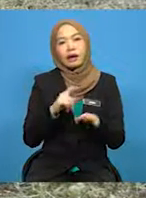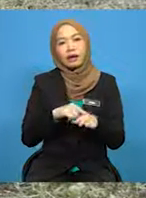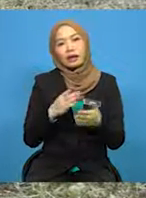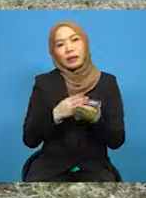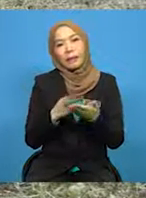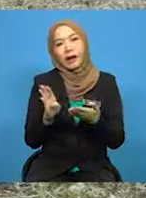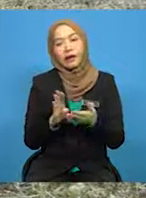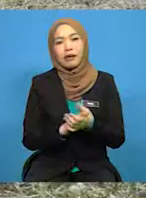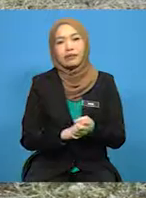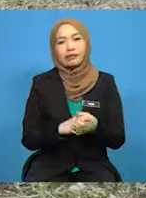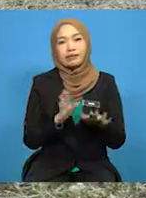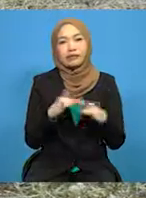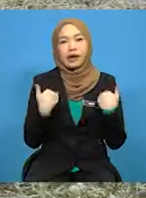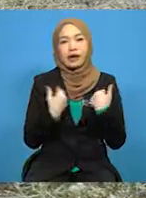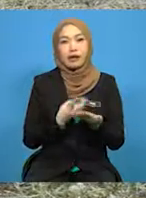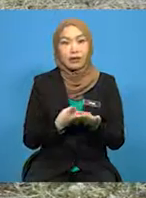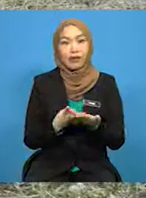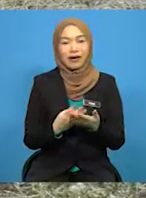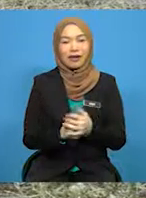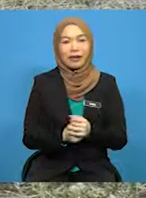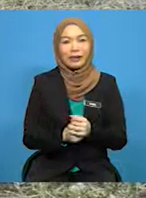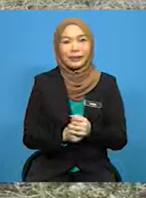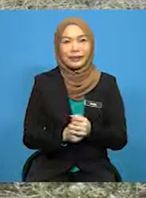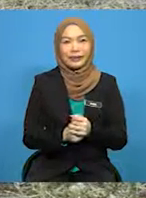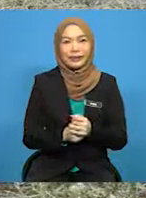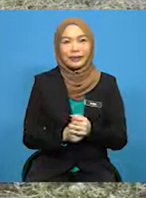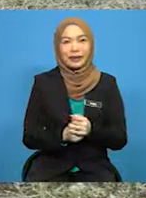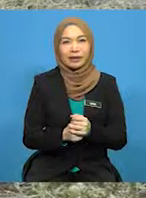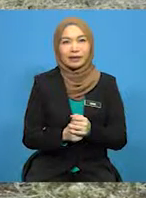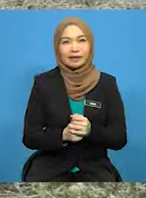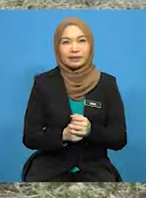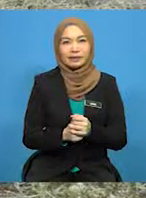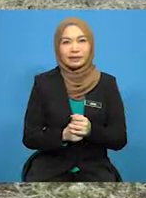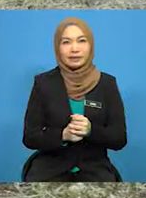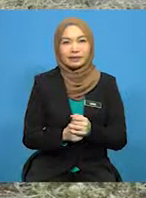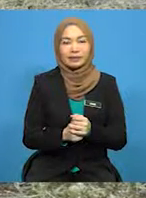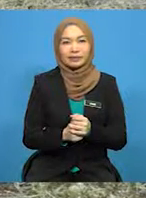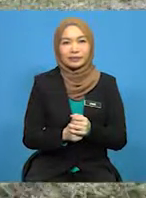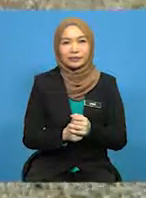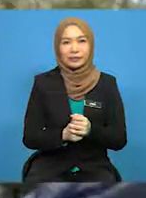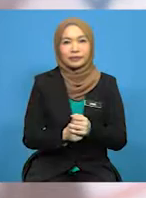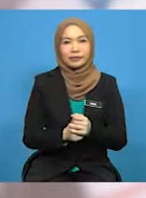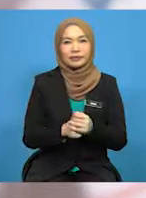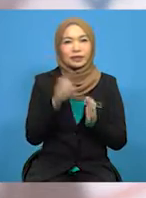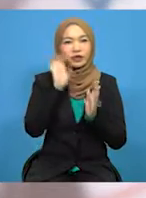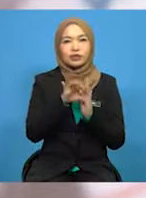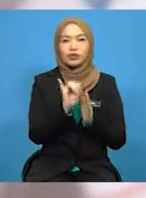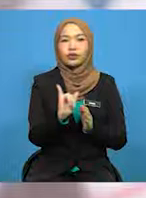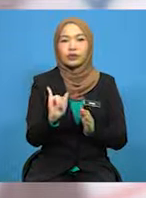membersihkan kawasan di sekeliling sekolah bagi membasmi pembiakan nyamuk